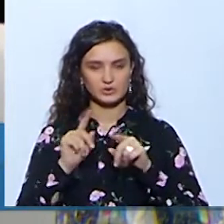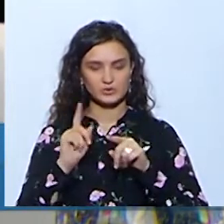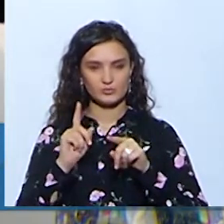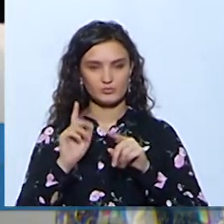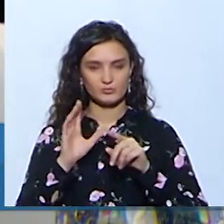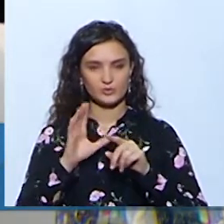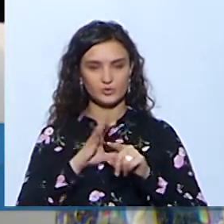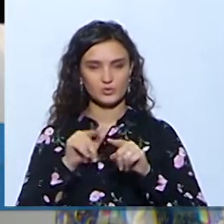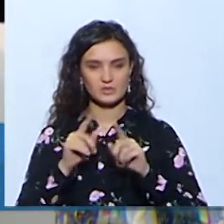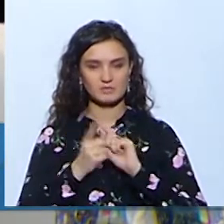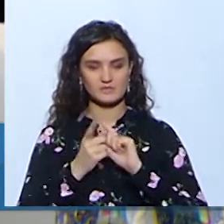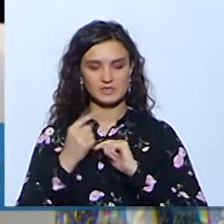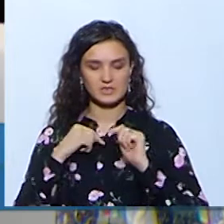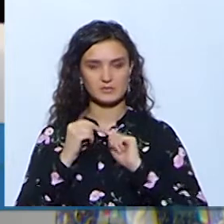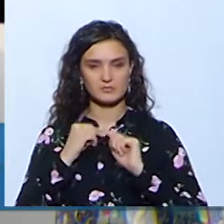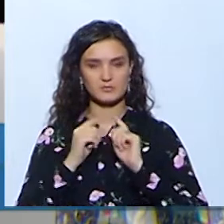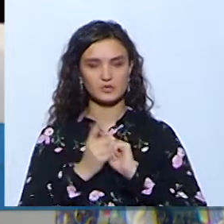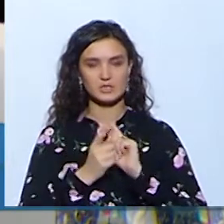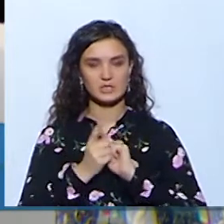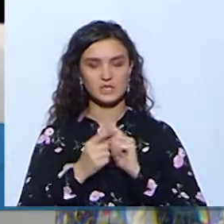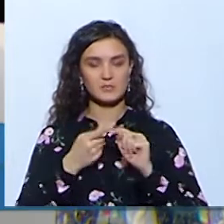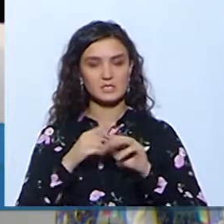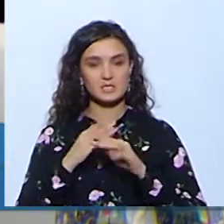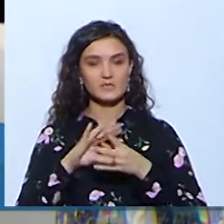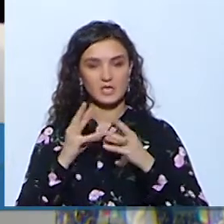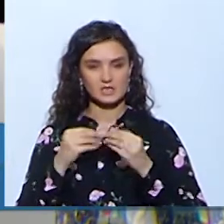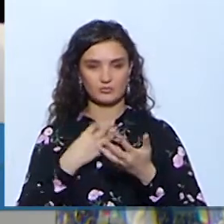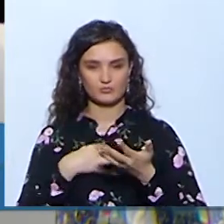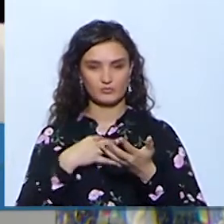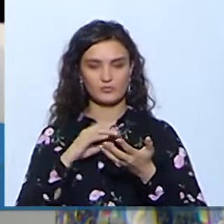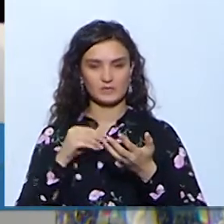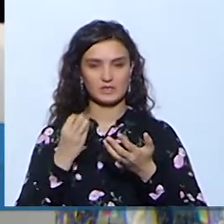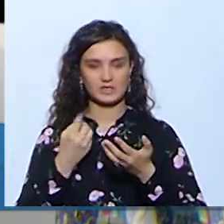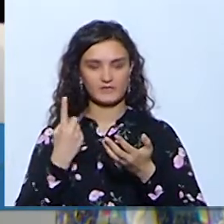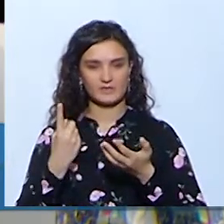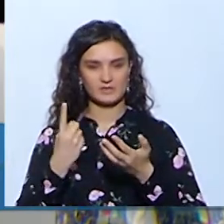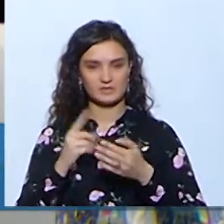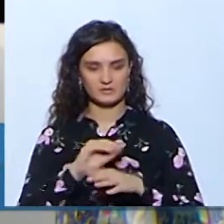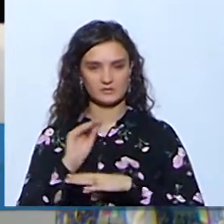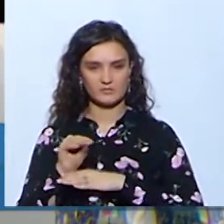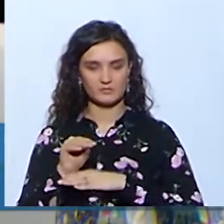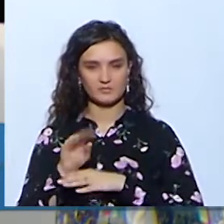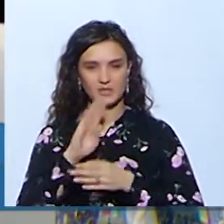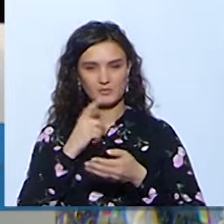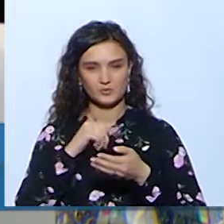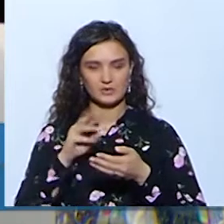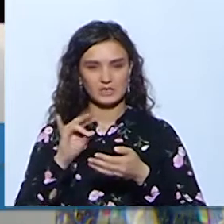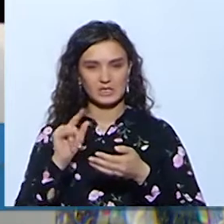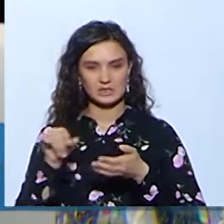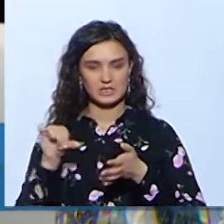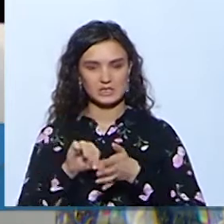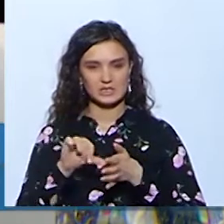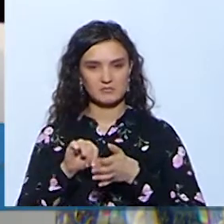დაუშვათ ამ ცვლის მოწესრიგება. ეს არის ყველაზე მნიშვნელოვანი და კიდევ ერთ ფასს გაუსვამ, ქალბატონი ნათია